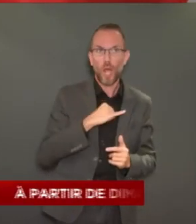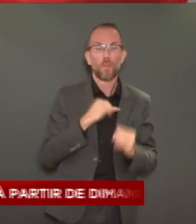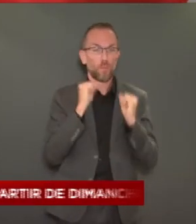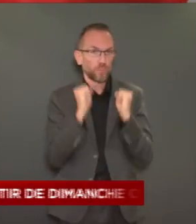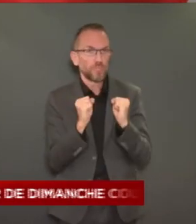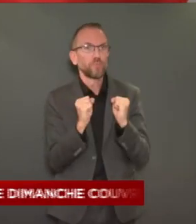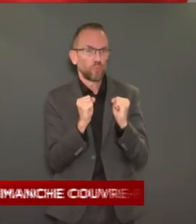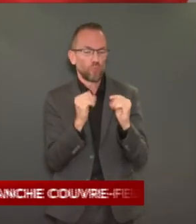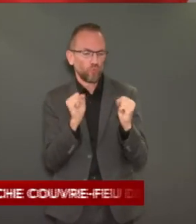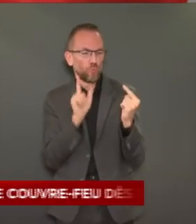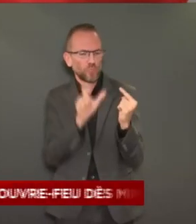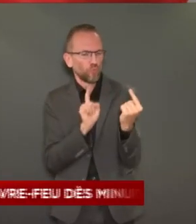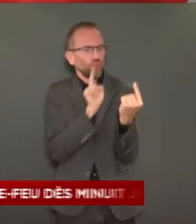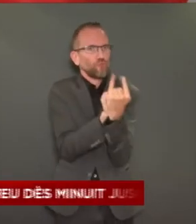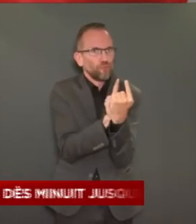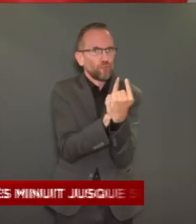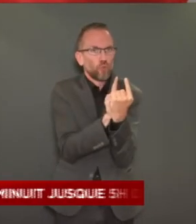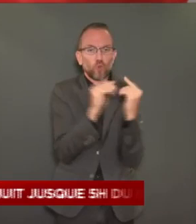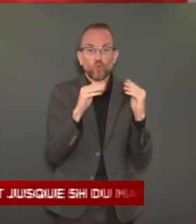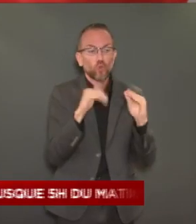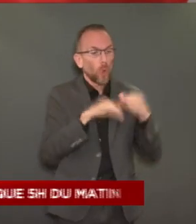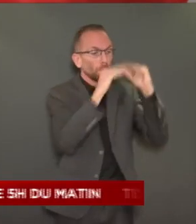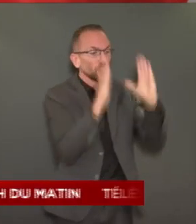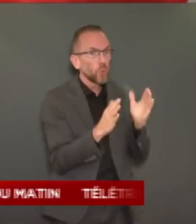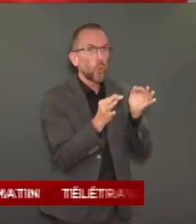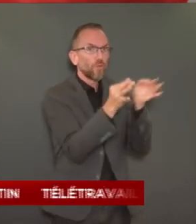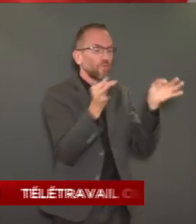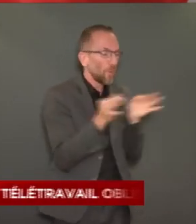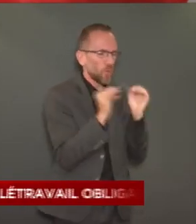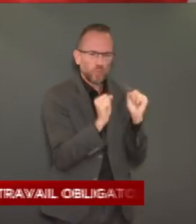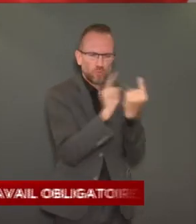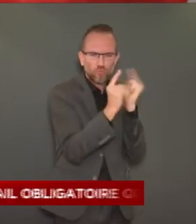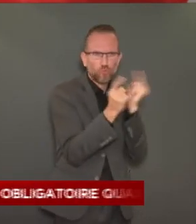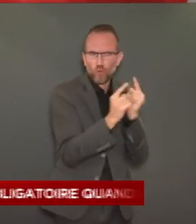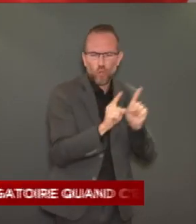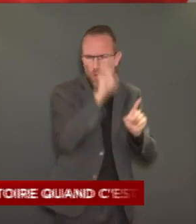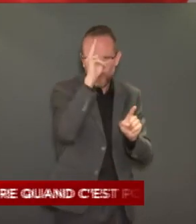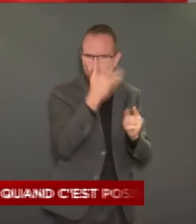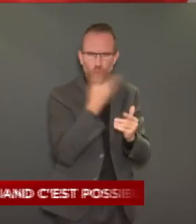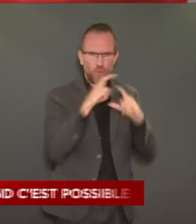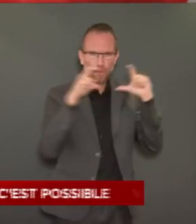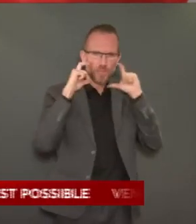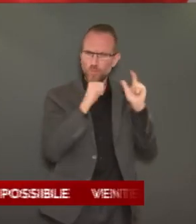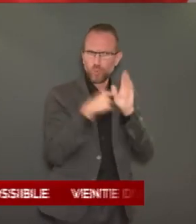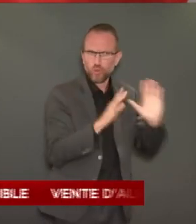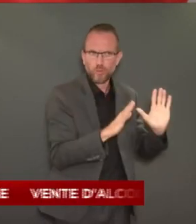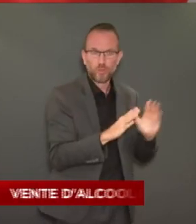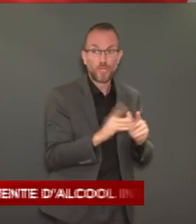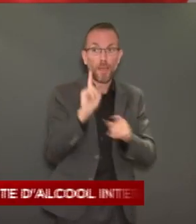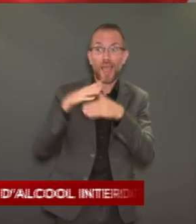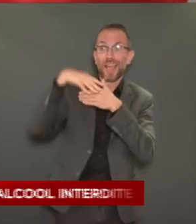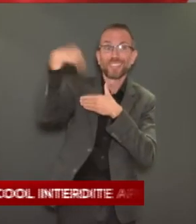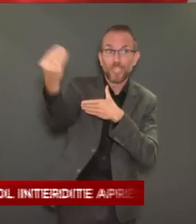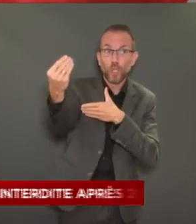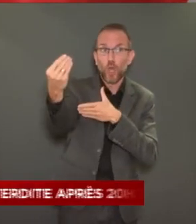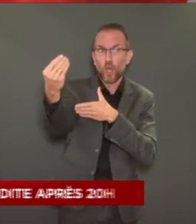Les gens avec qui vous vivez dans votre ménage. Et en dehors de votre ménage, une personne.